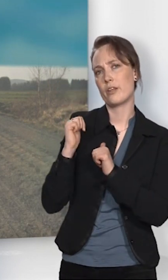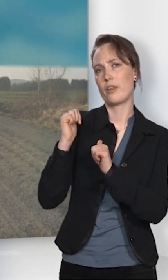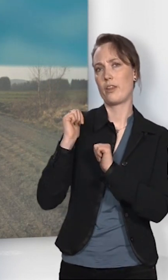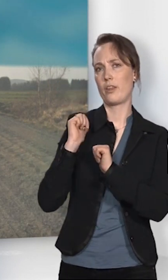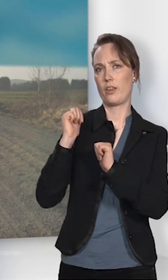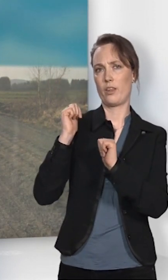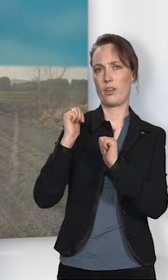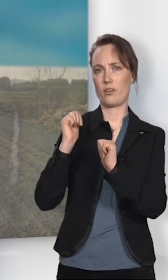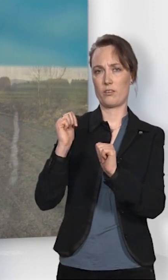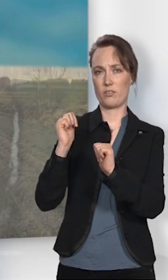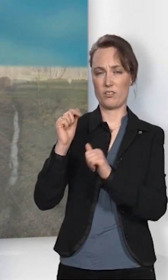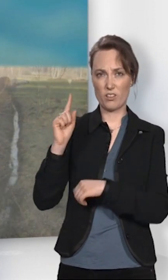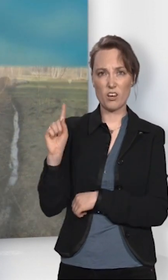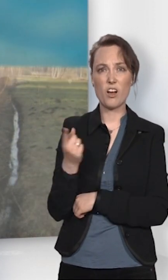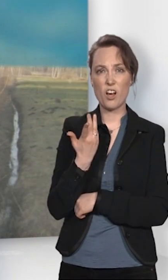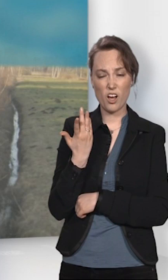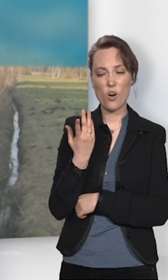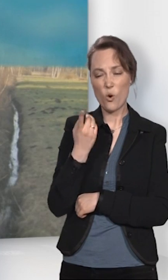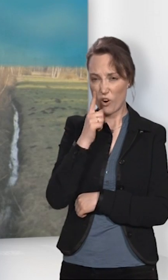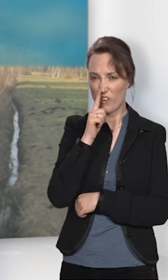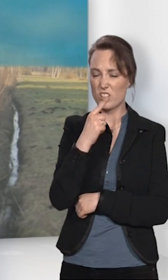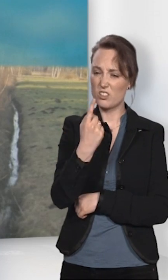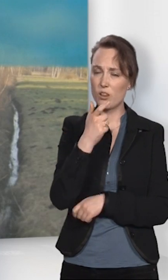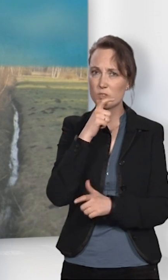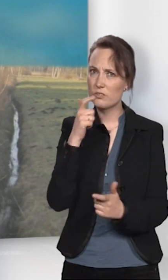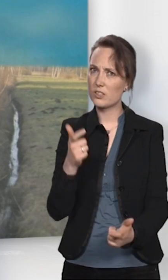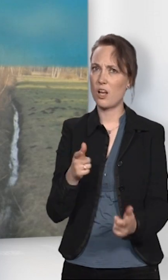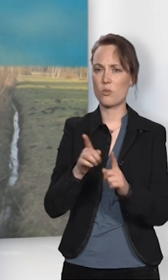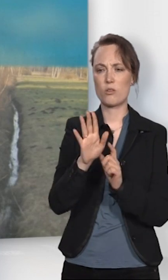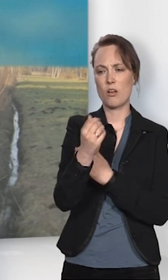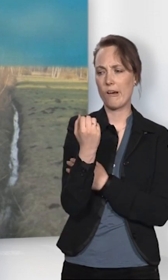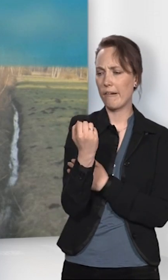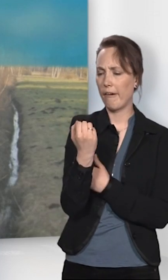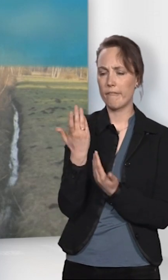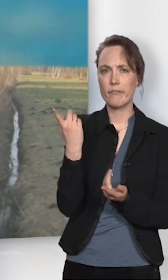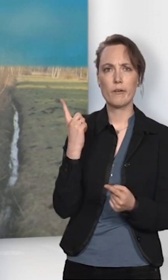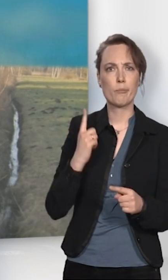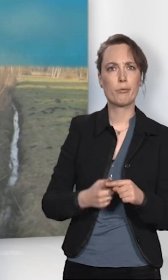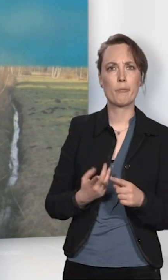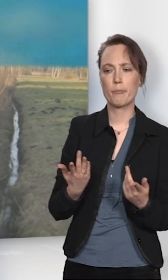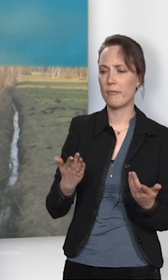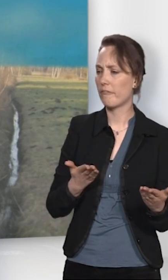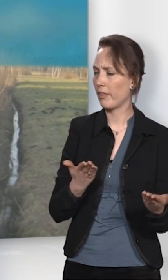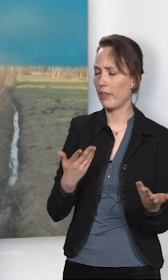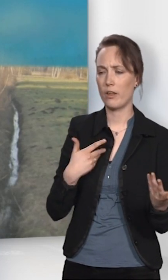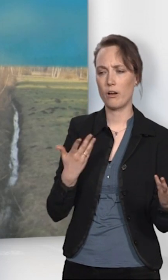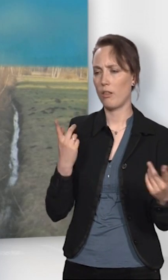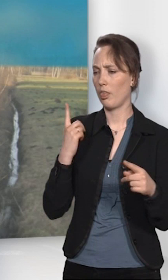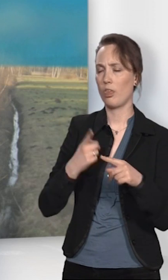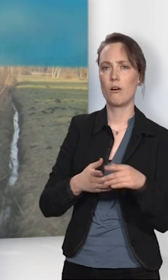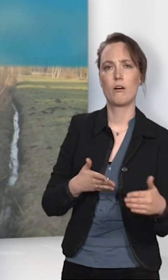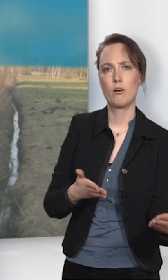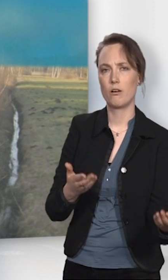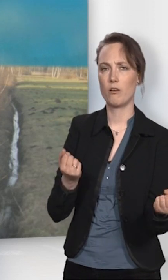dich tragen. Auch wenn du und deine Kräfte auf dem Weg